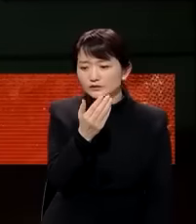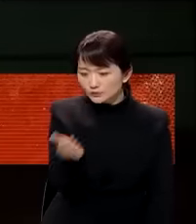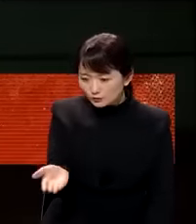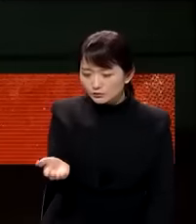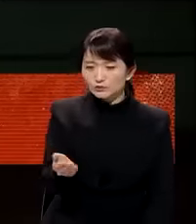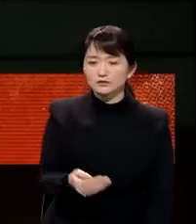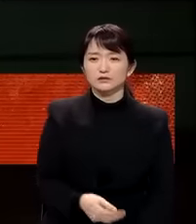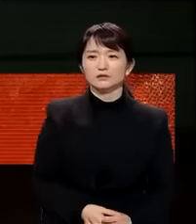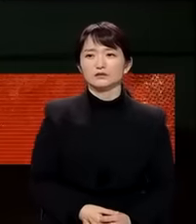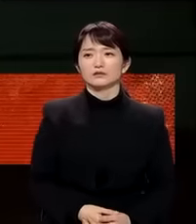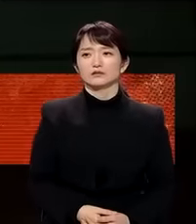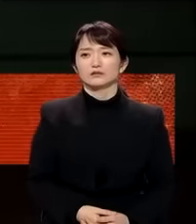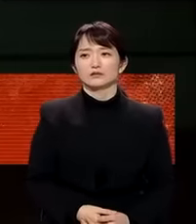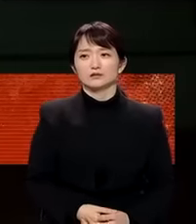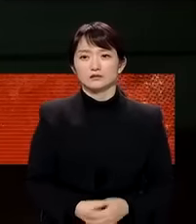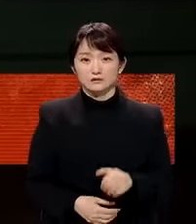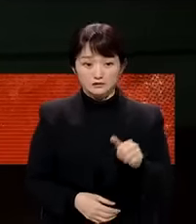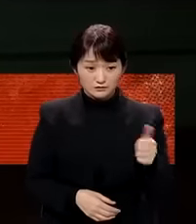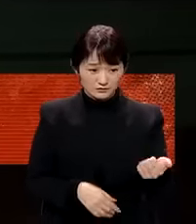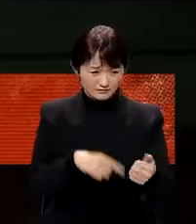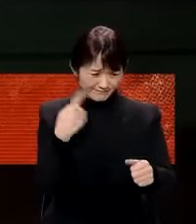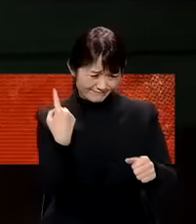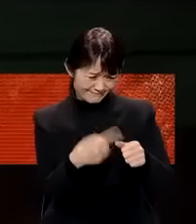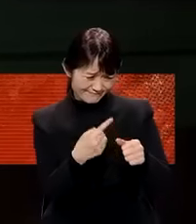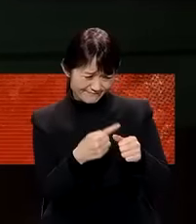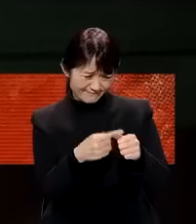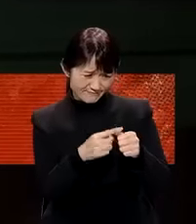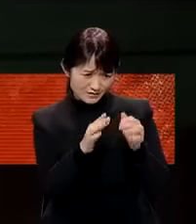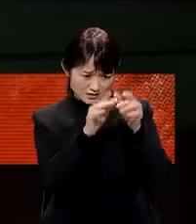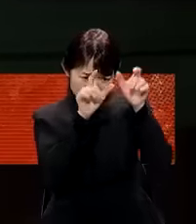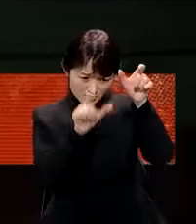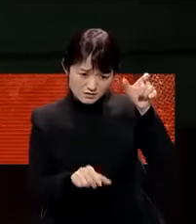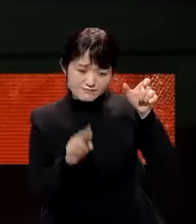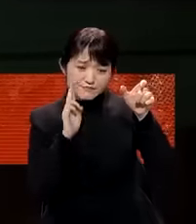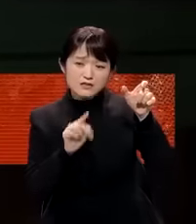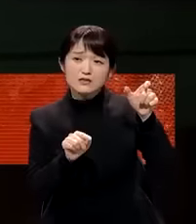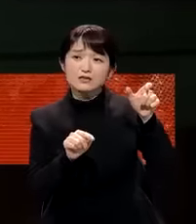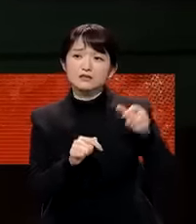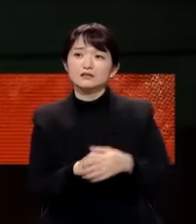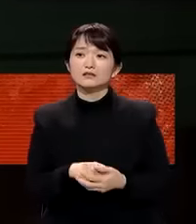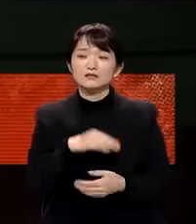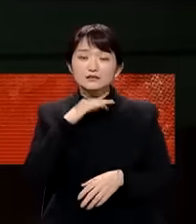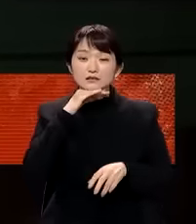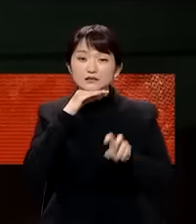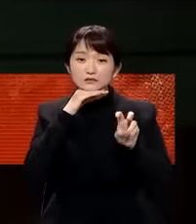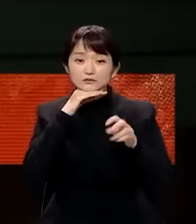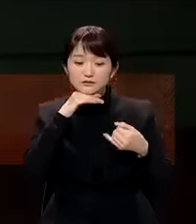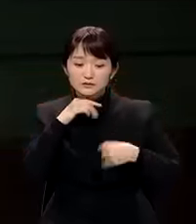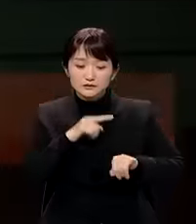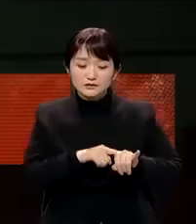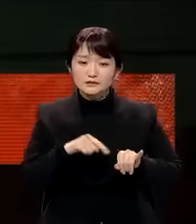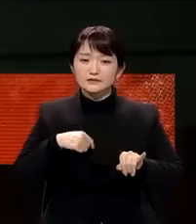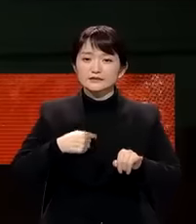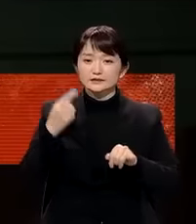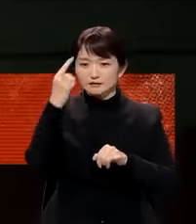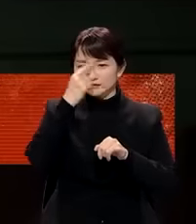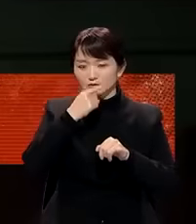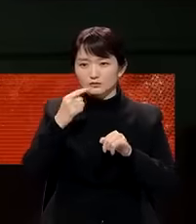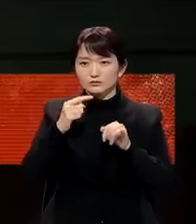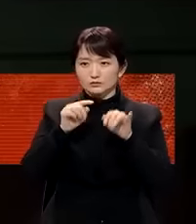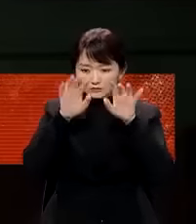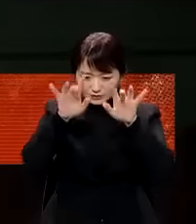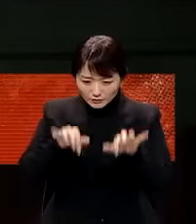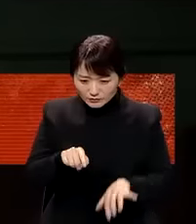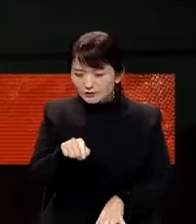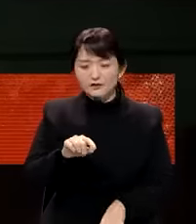합니다 그런데 이렇게 고인을 좀 비난하는 악플이 돌을 넘기 시작하니까 그 스무살 란 딸이 자신의 페이스북을 통해서 이거